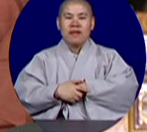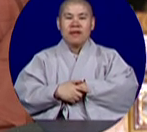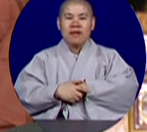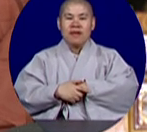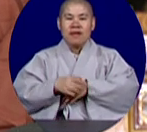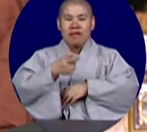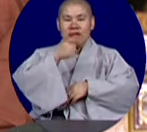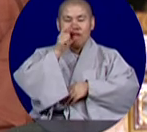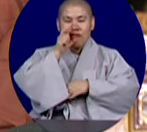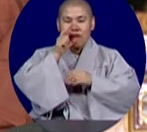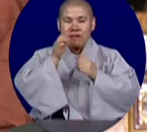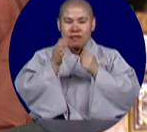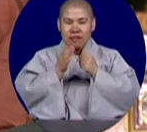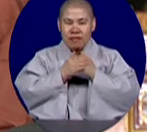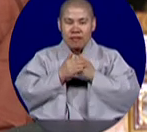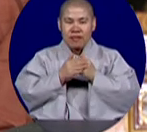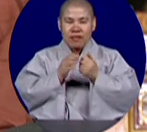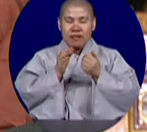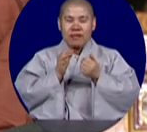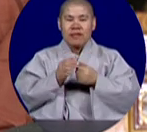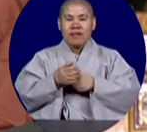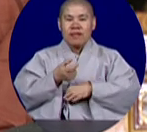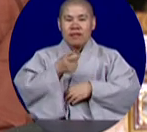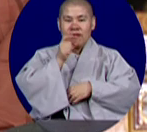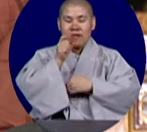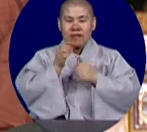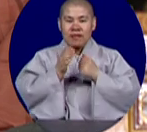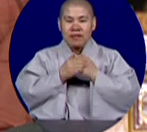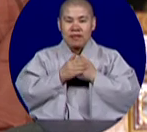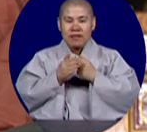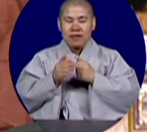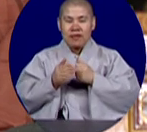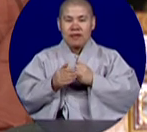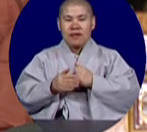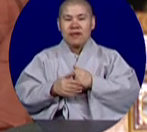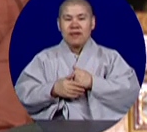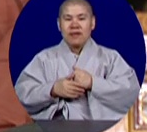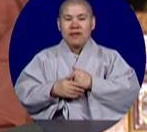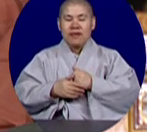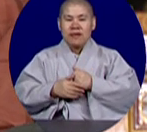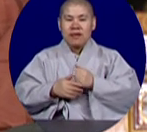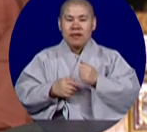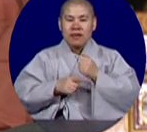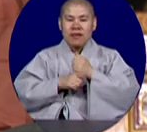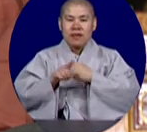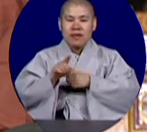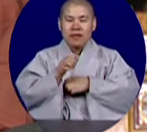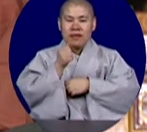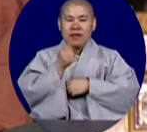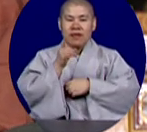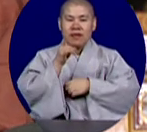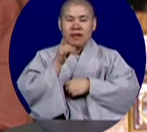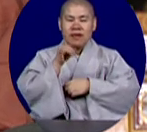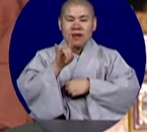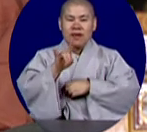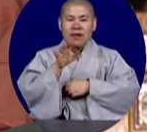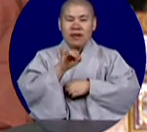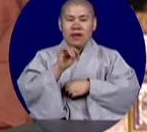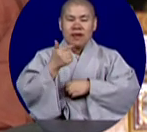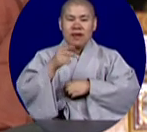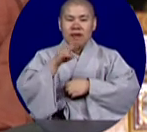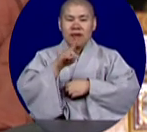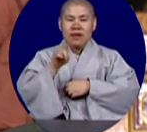그게 물 때문에 그런 거예요. 물 때문에. 이것이 뭐냐? 이게 해인산매라는 거예요.